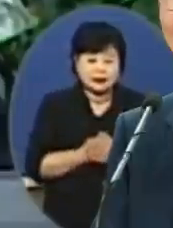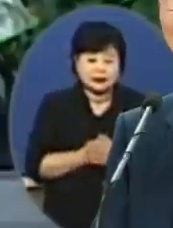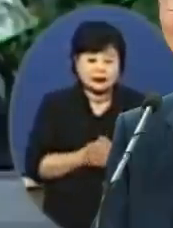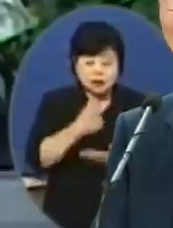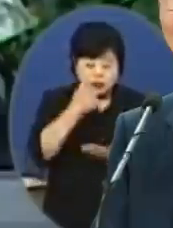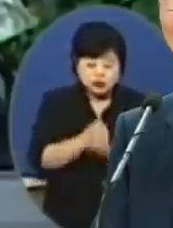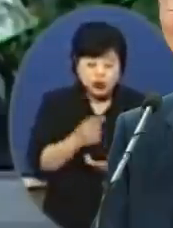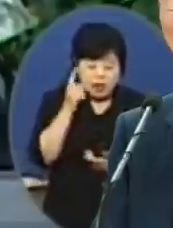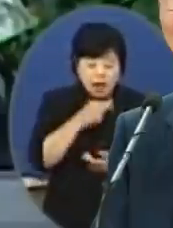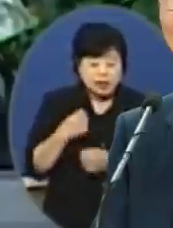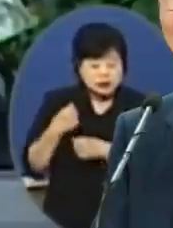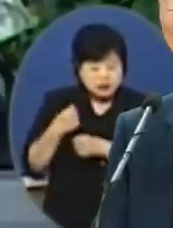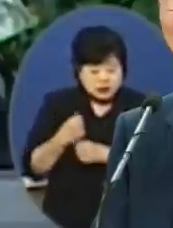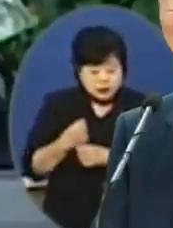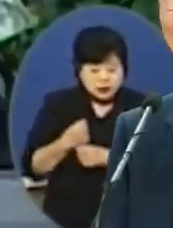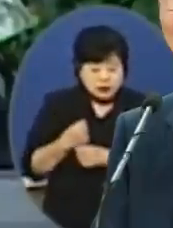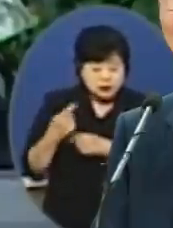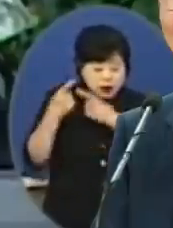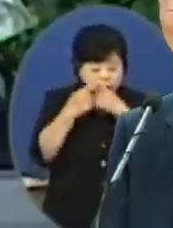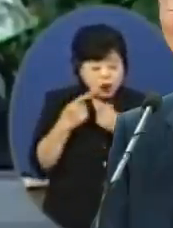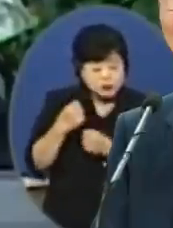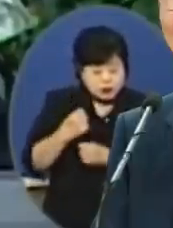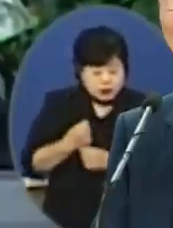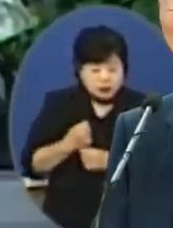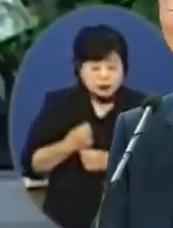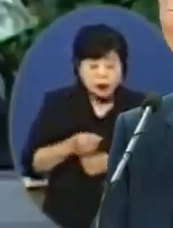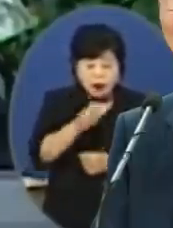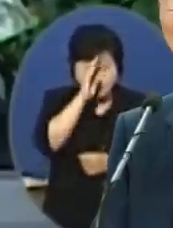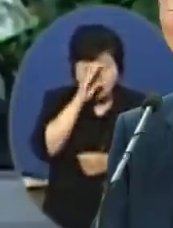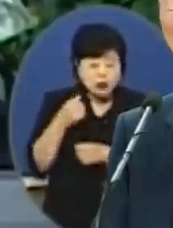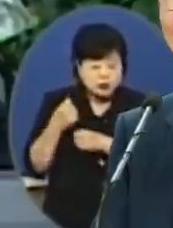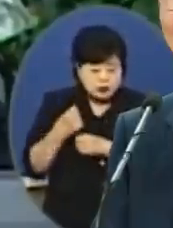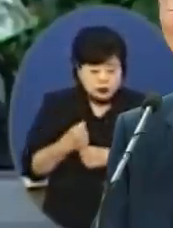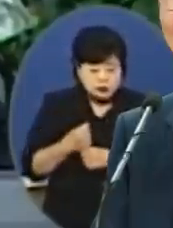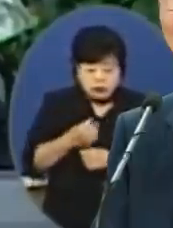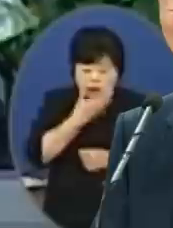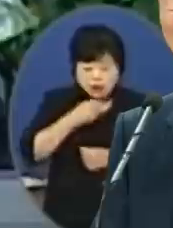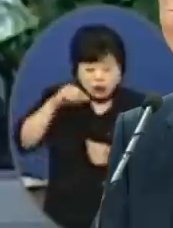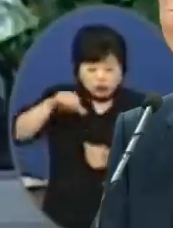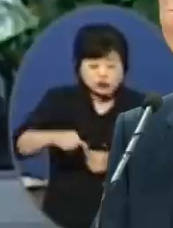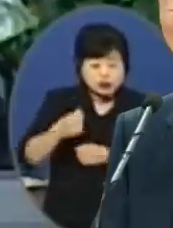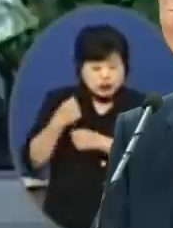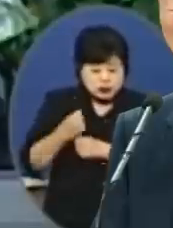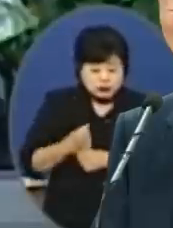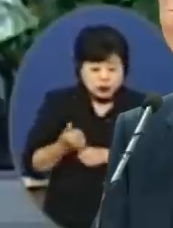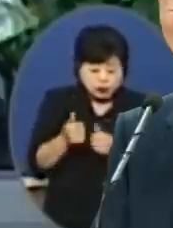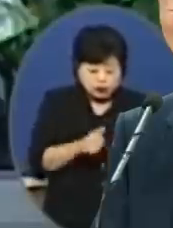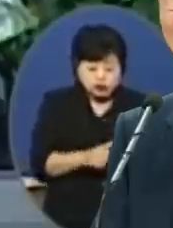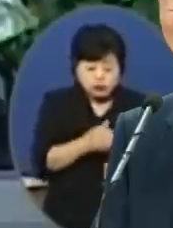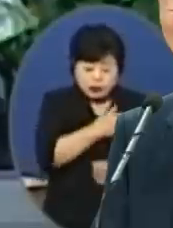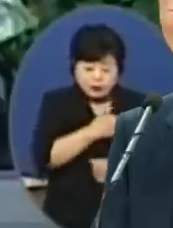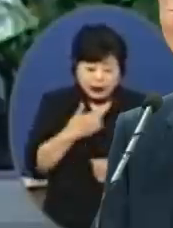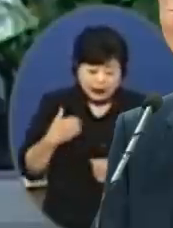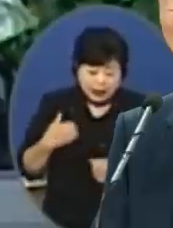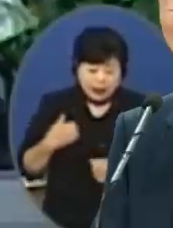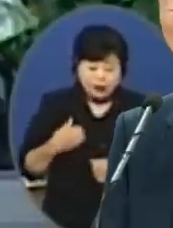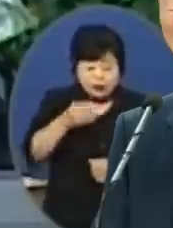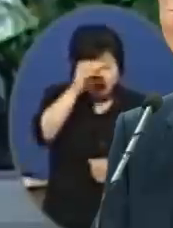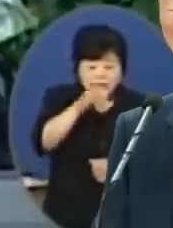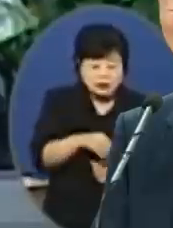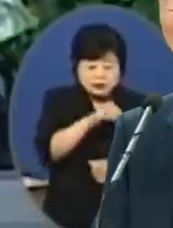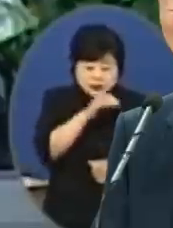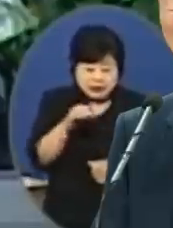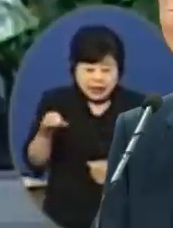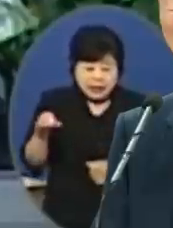때문에 죄악을 짊어지고 허물을 짊어지고 병을 짊어지고 저주를 짊어지고 죽음을 감당해서